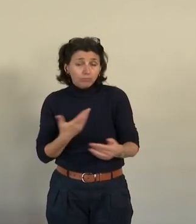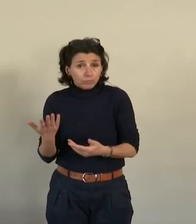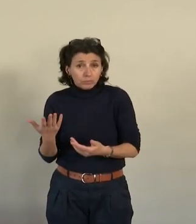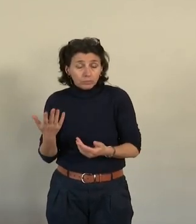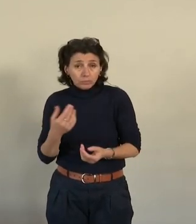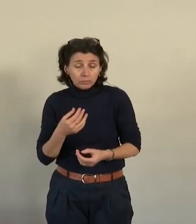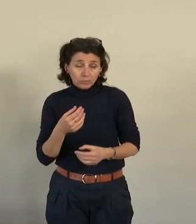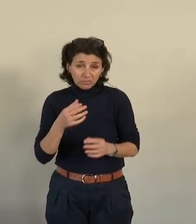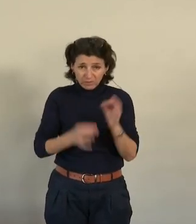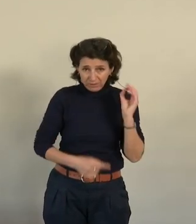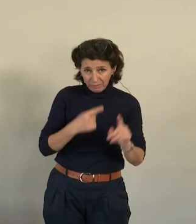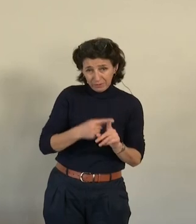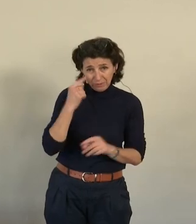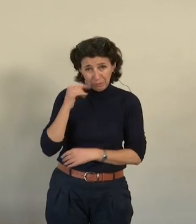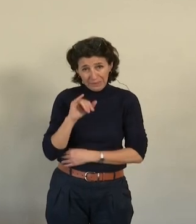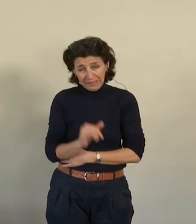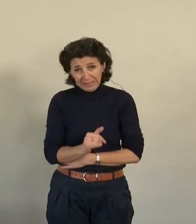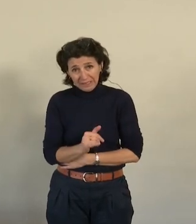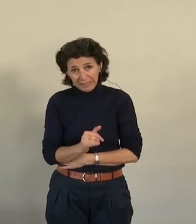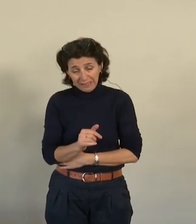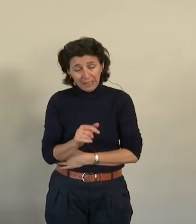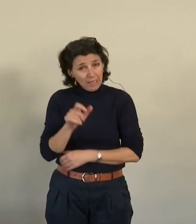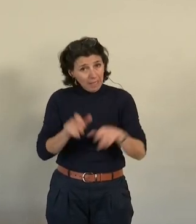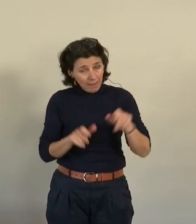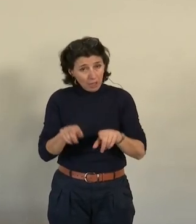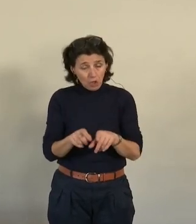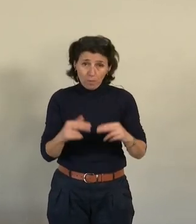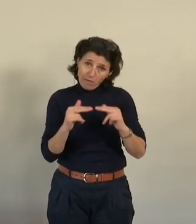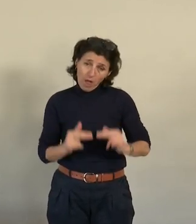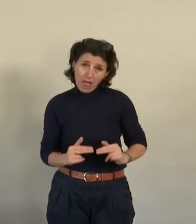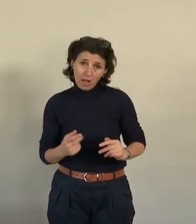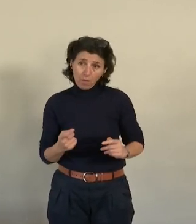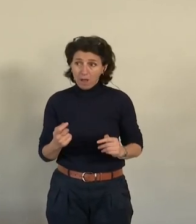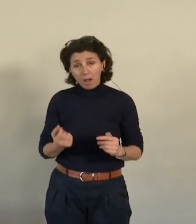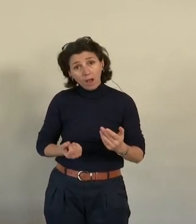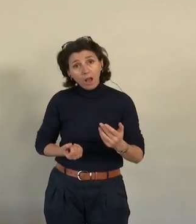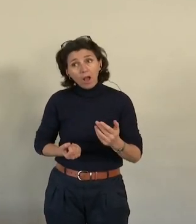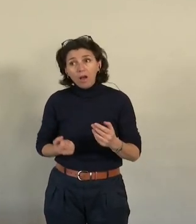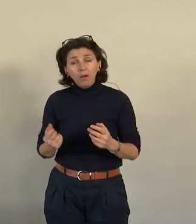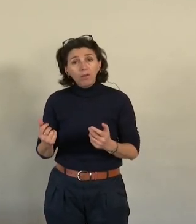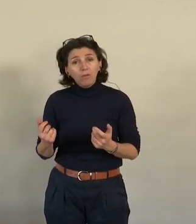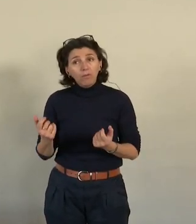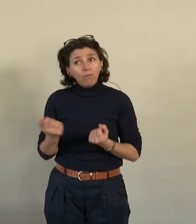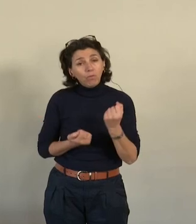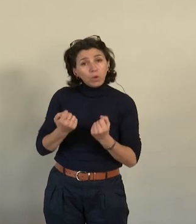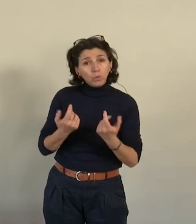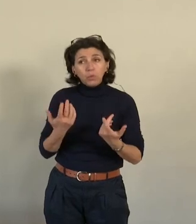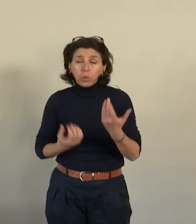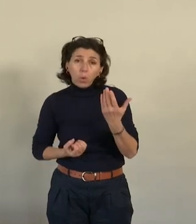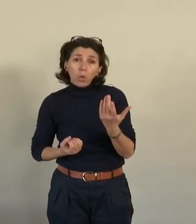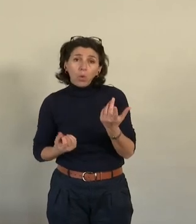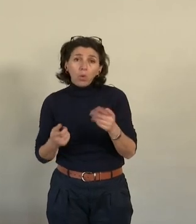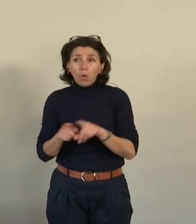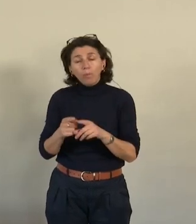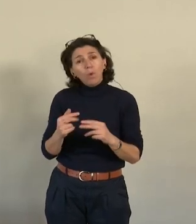qui des petites personnes qui n'ont pas suffisamment d'argent pour pouvoir se payer des voitures et parmi ces gens-là